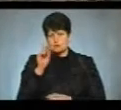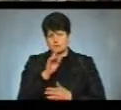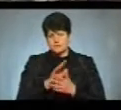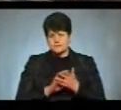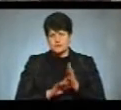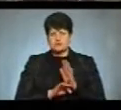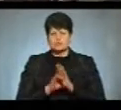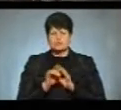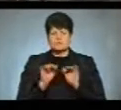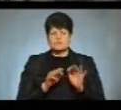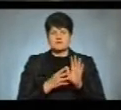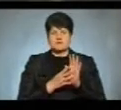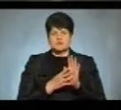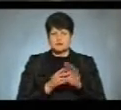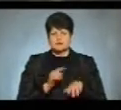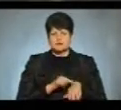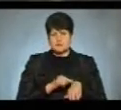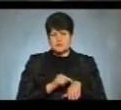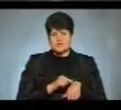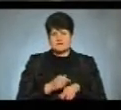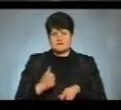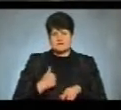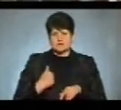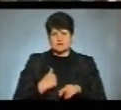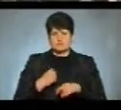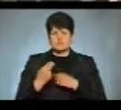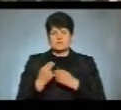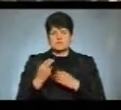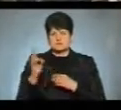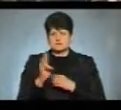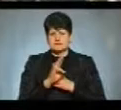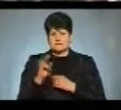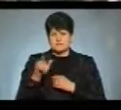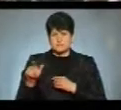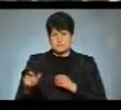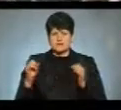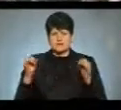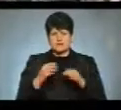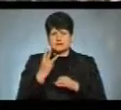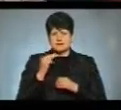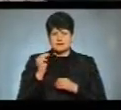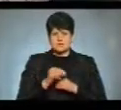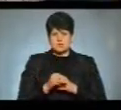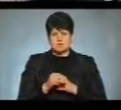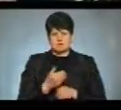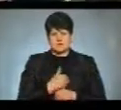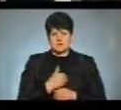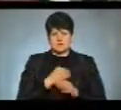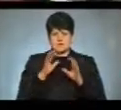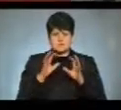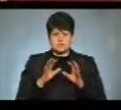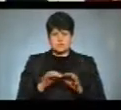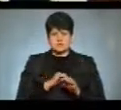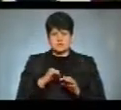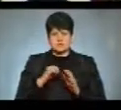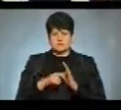Розпочали акцію о 9-й молебнем військових капеланів. Біля парламенту зібралося понад 3000 прихильників закону. Я сам з Донеччини